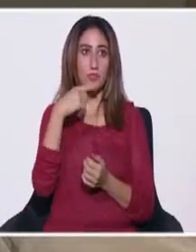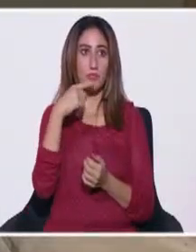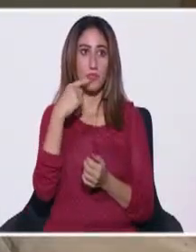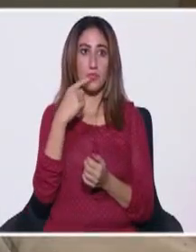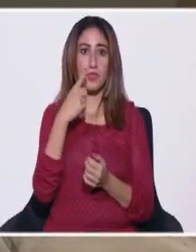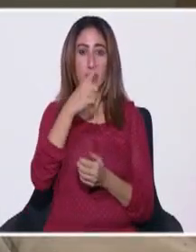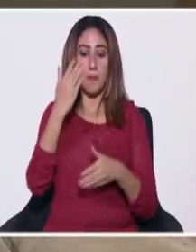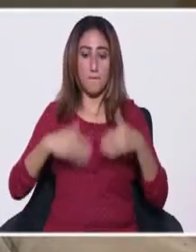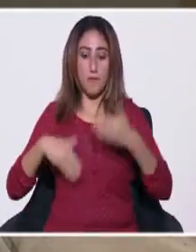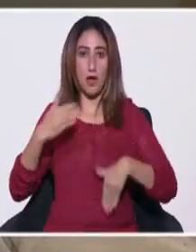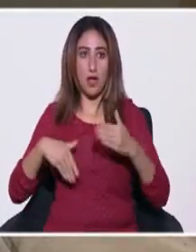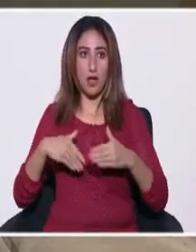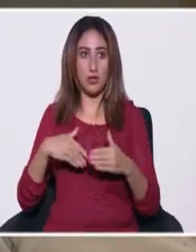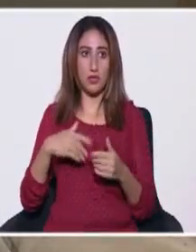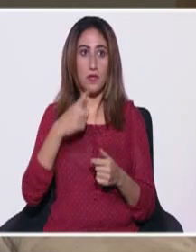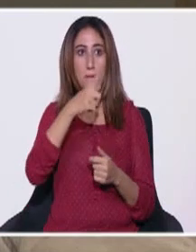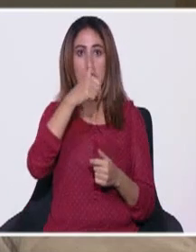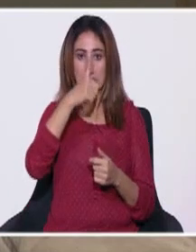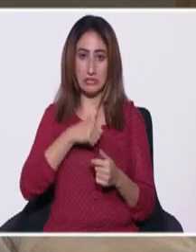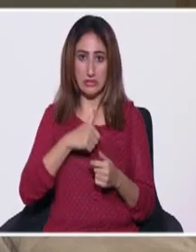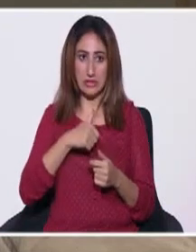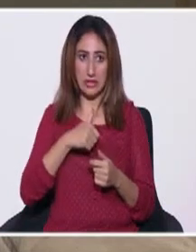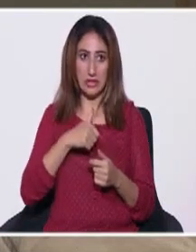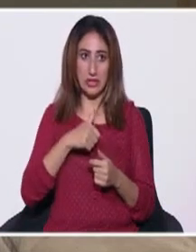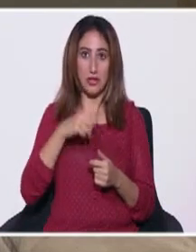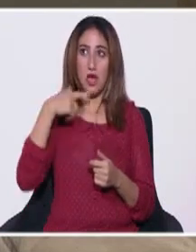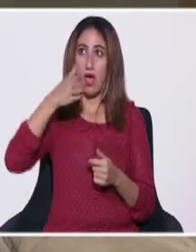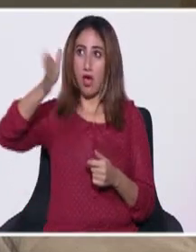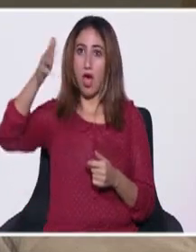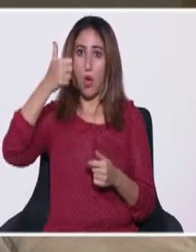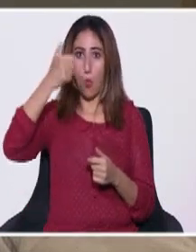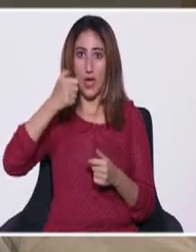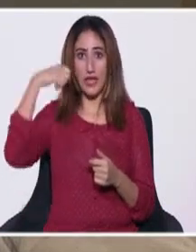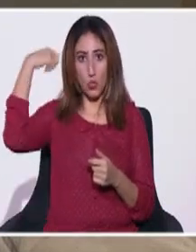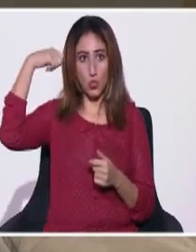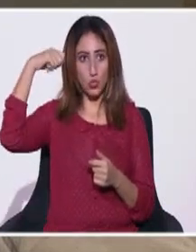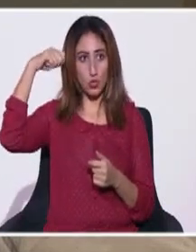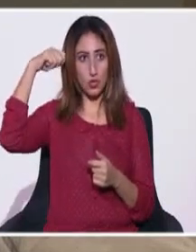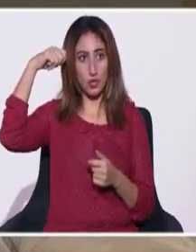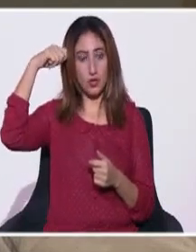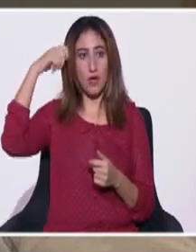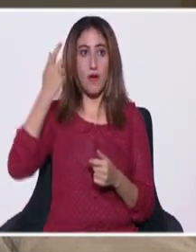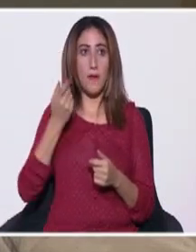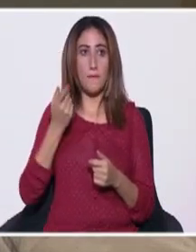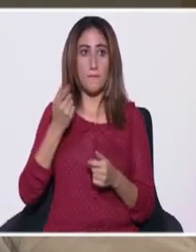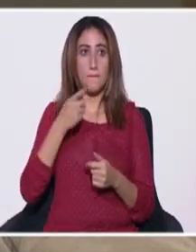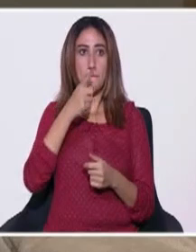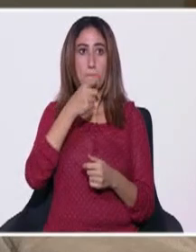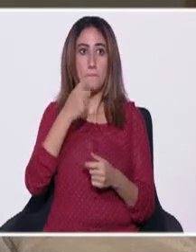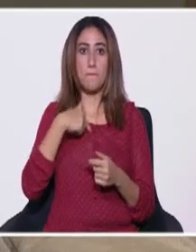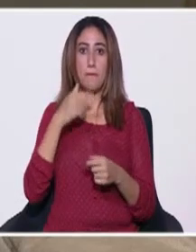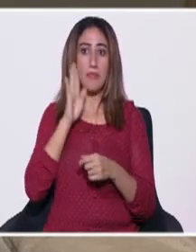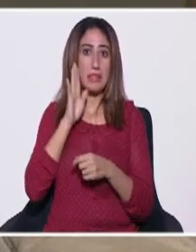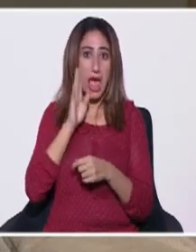المعاقين، فأصر الوالد وراح لوكيل وزارة وقال له أنا بدون تعليم كأنه